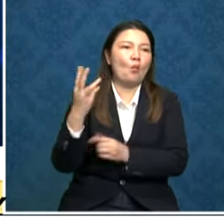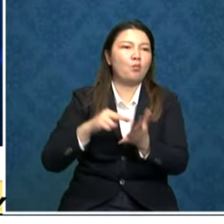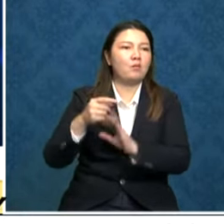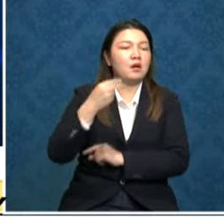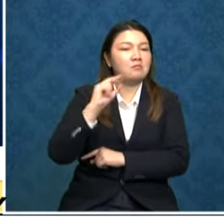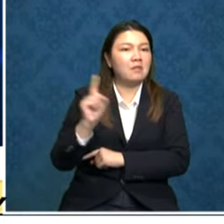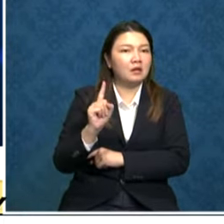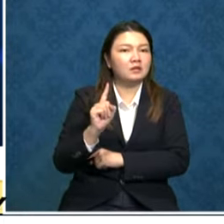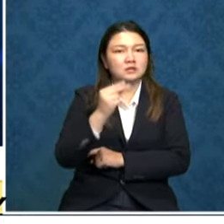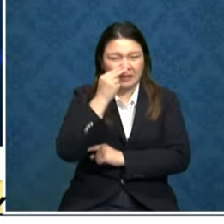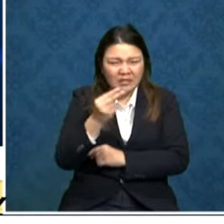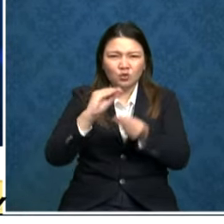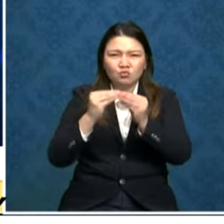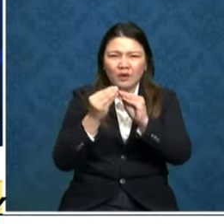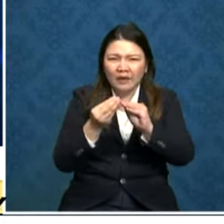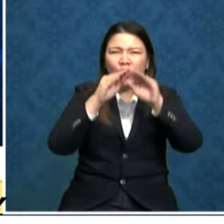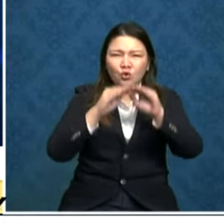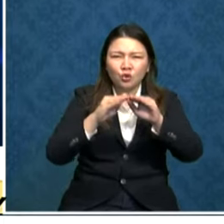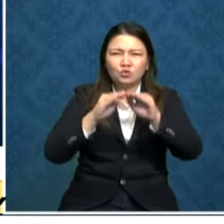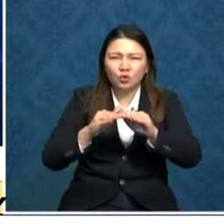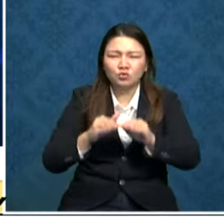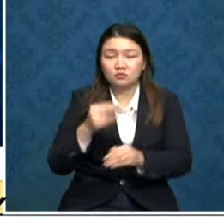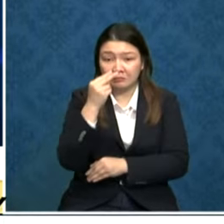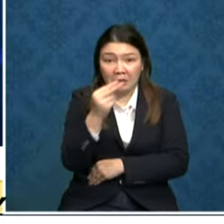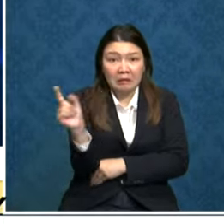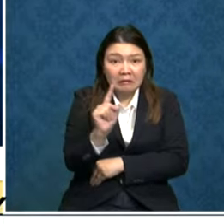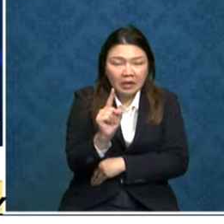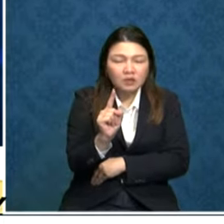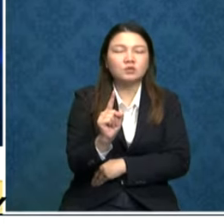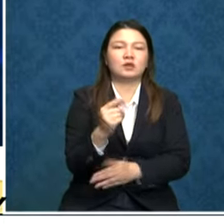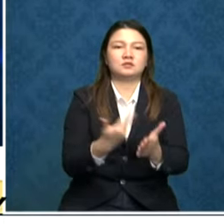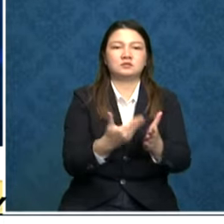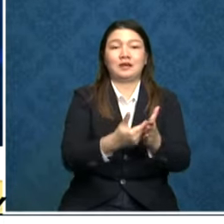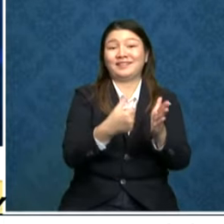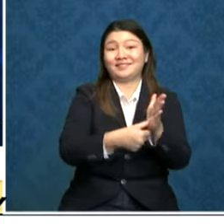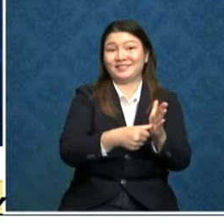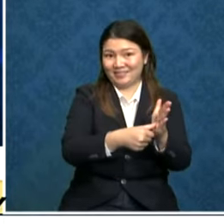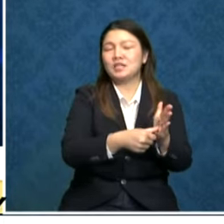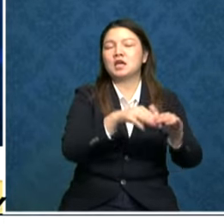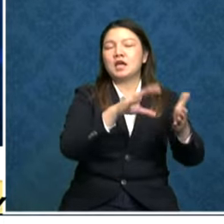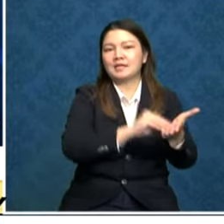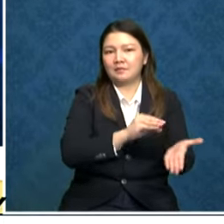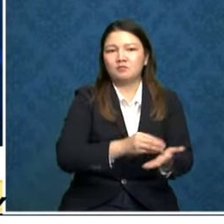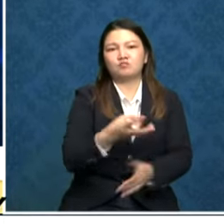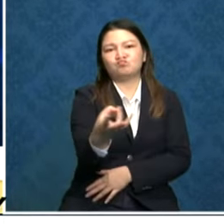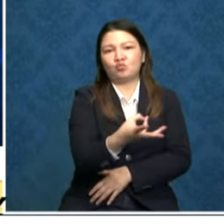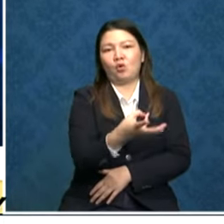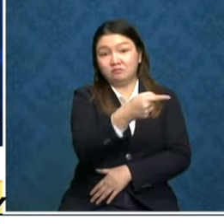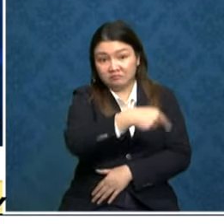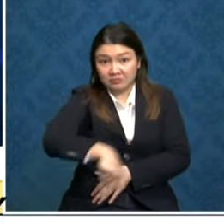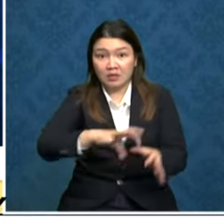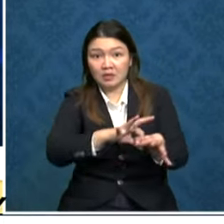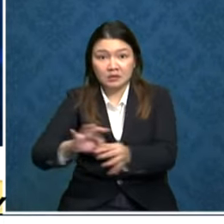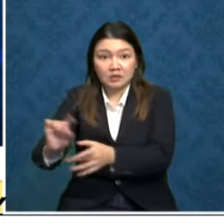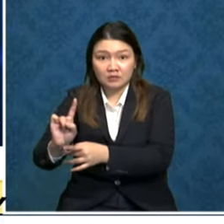ย้ำตอกย้ำแล้วตอกย้ำอีกนะครับให้ทุกท่านเห็นว่านอกจากสัดส่วนรายได้ทางภาษีต่อ GDPจัดเก็บได้น้อยลงแล้วเรายังเหมือนว่าไป